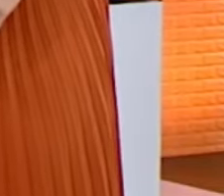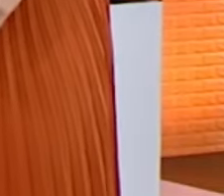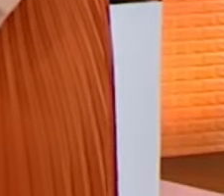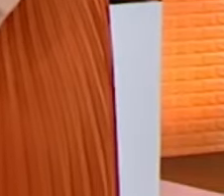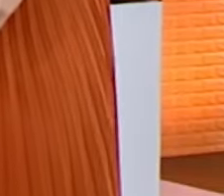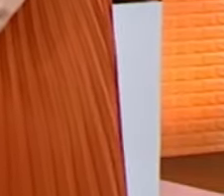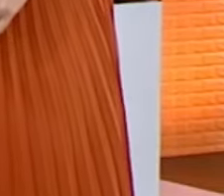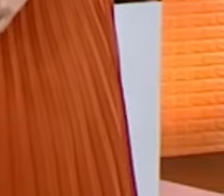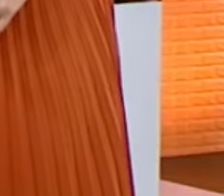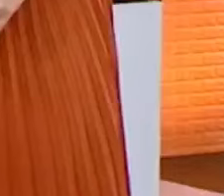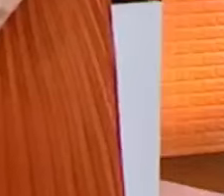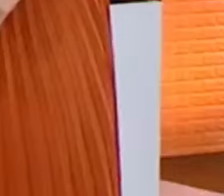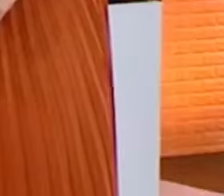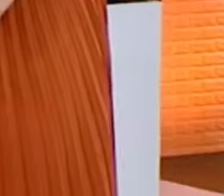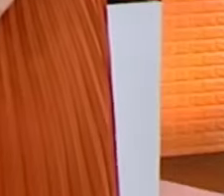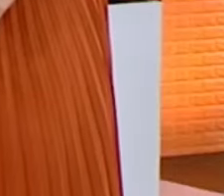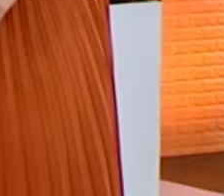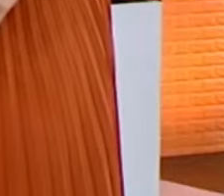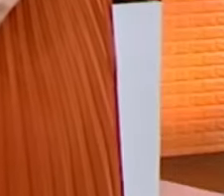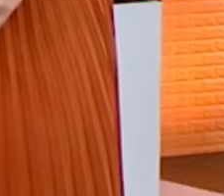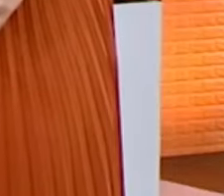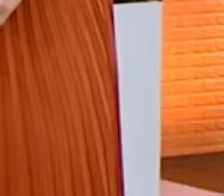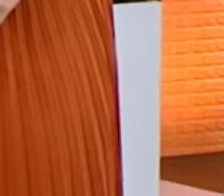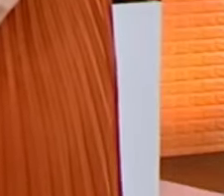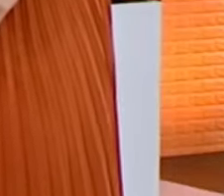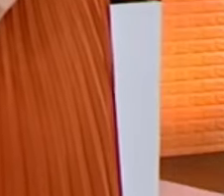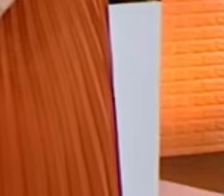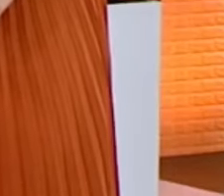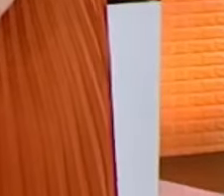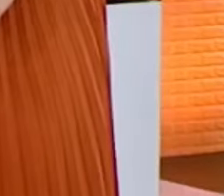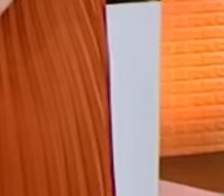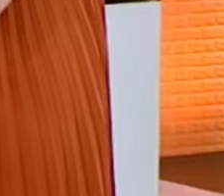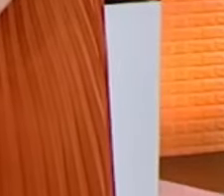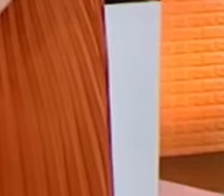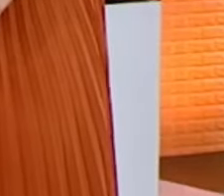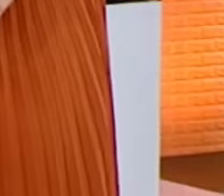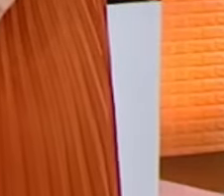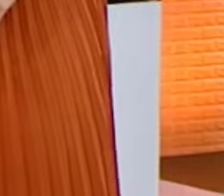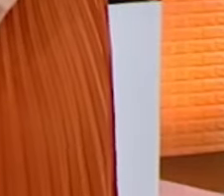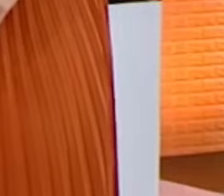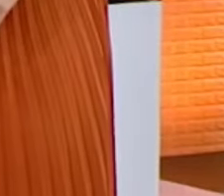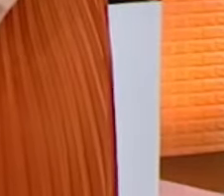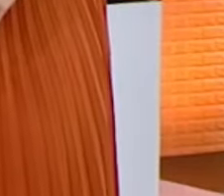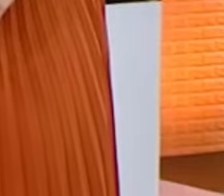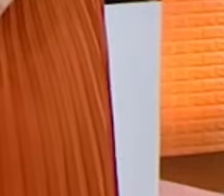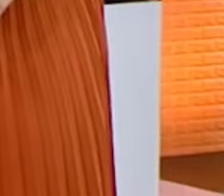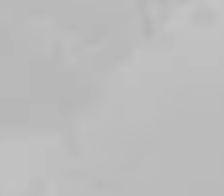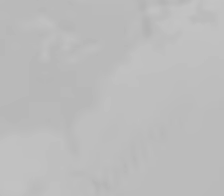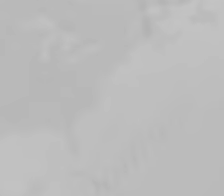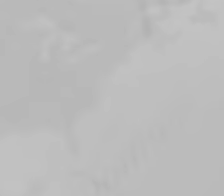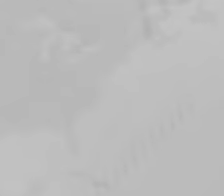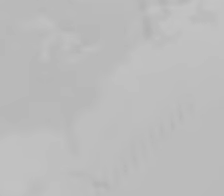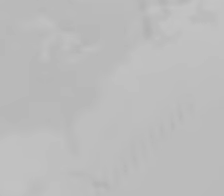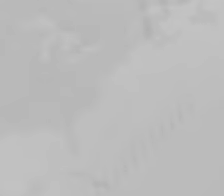abroad, subaybayan niyo po kami sa GMA Pinoy TV at sa www.gmanews.tv.